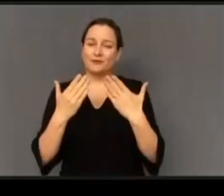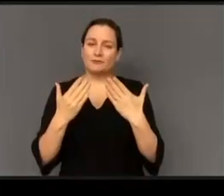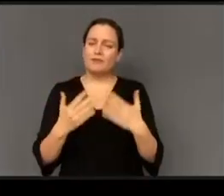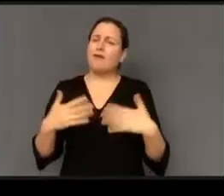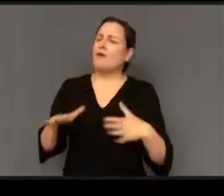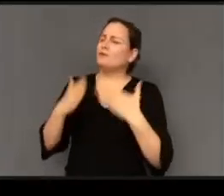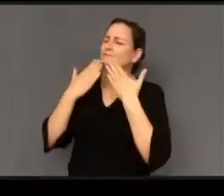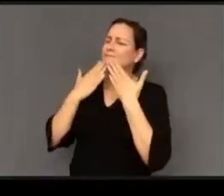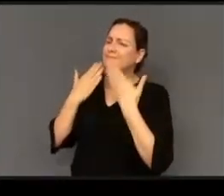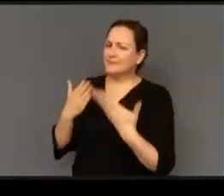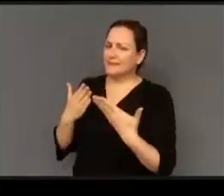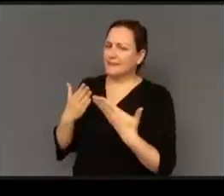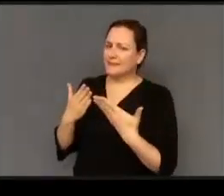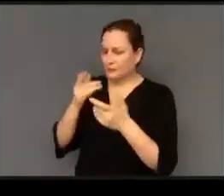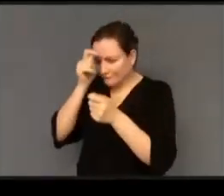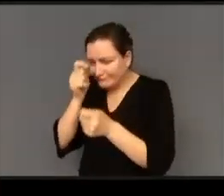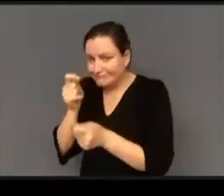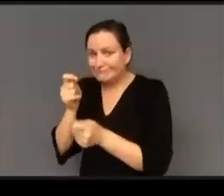لكم